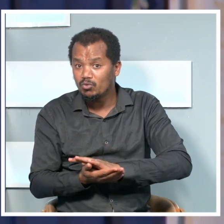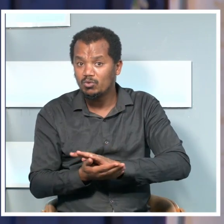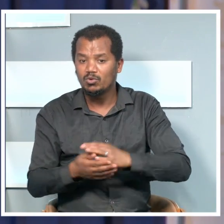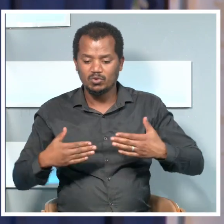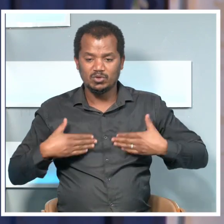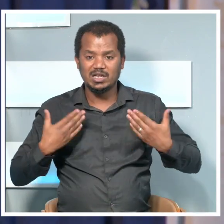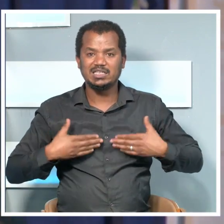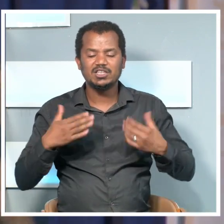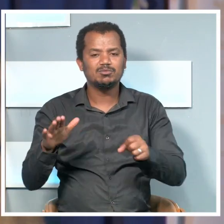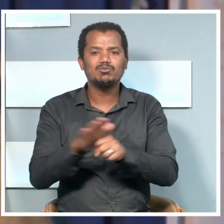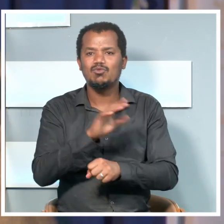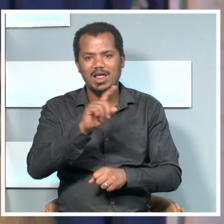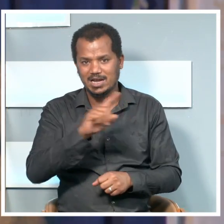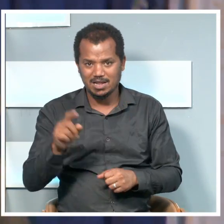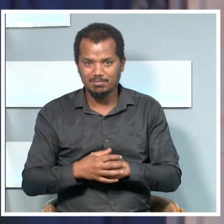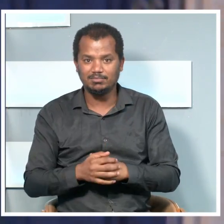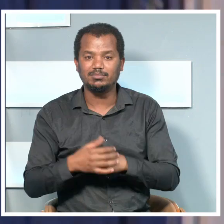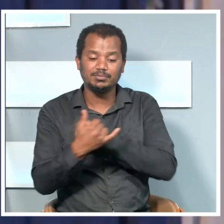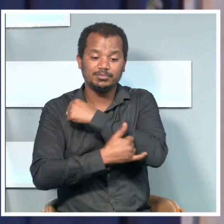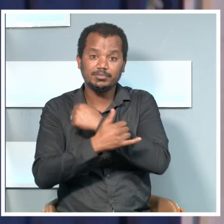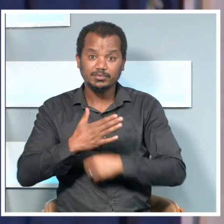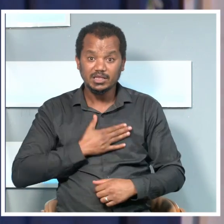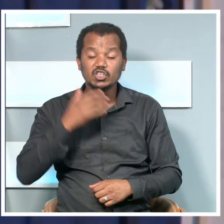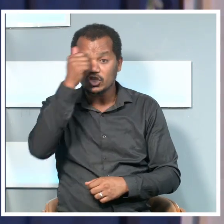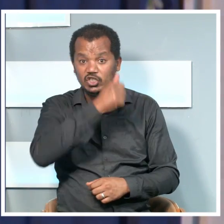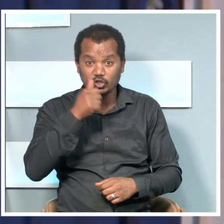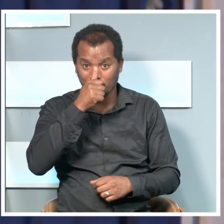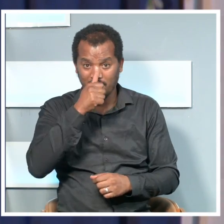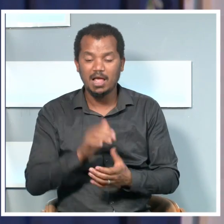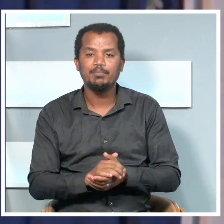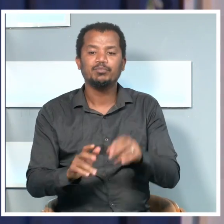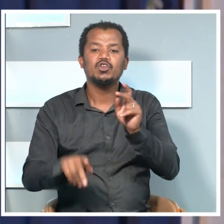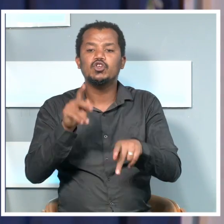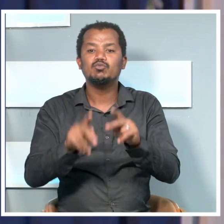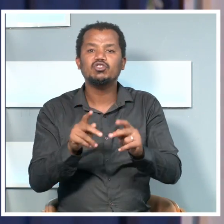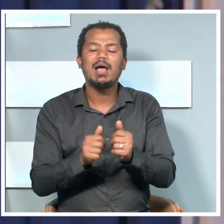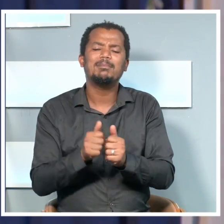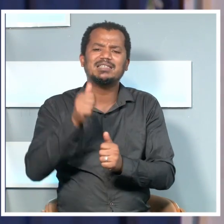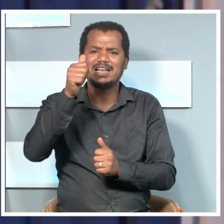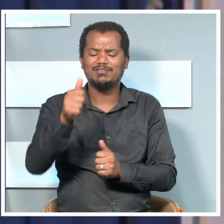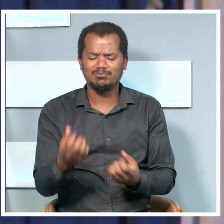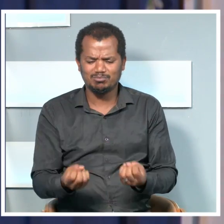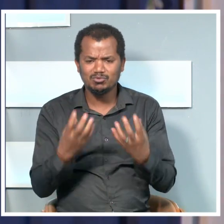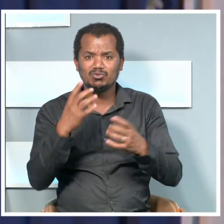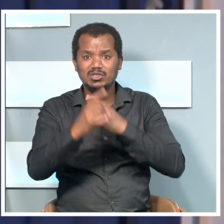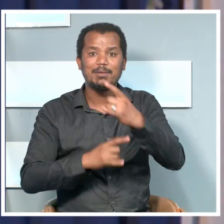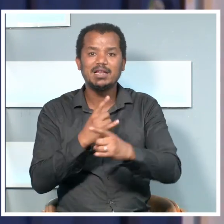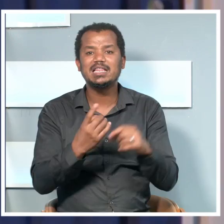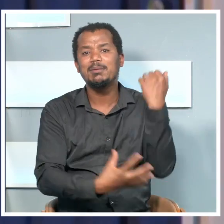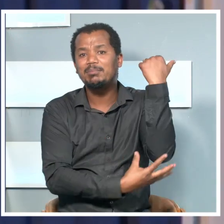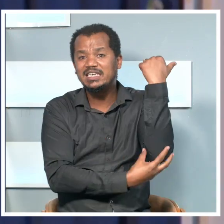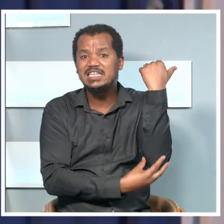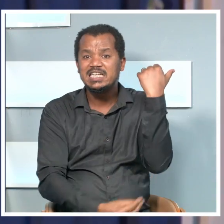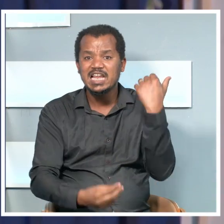በመሆኑ ደስታችን ሙሉ አይደለም። ሀገራችን ኢትዮጵያ ህዝቦቿ ባሳለፈናቸው በርካታ